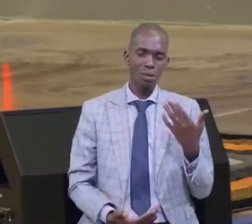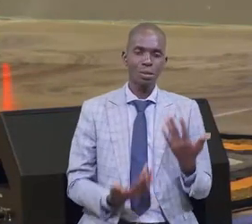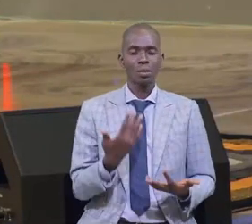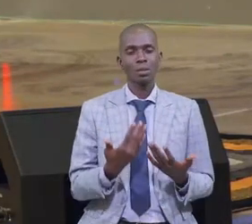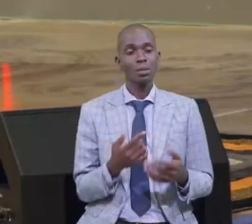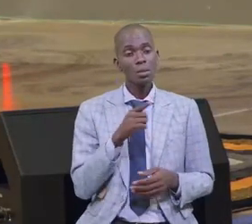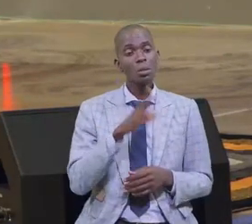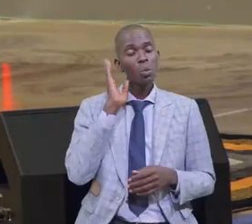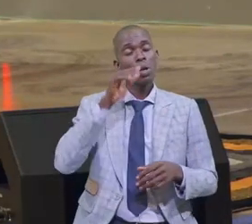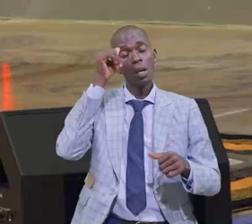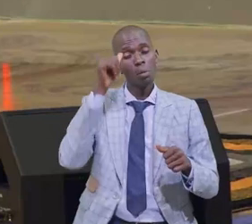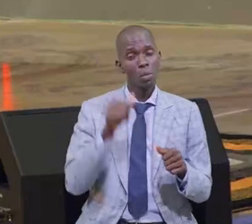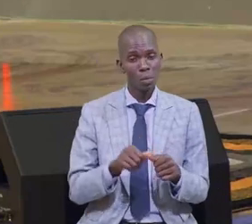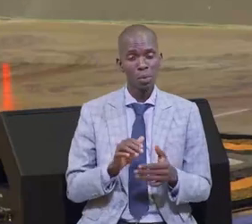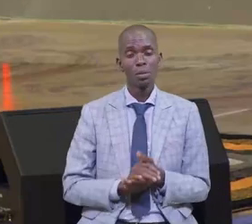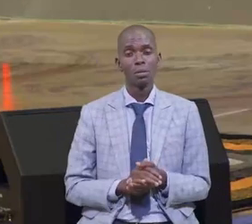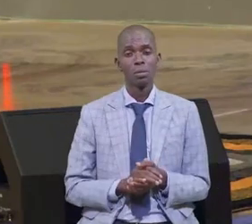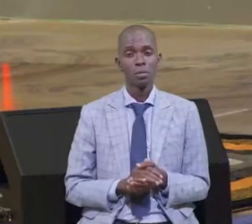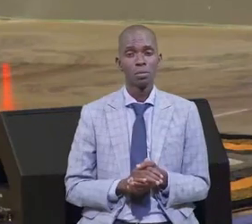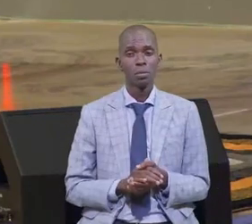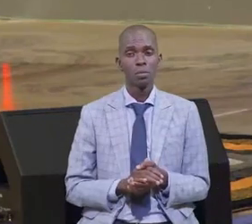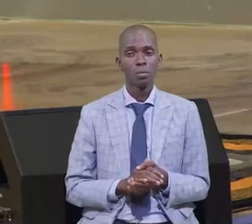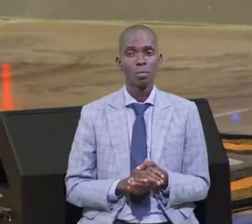enfer. Ils vont se souvenir.